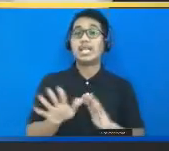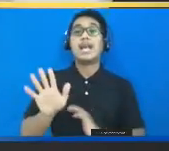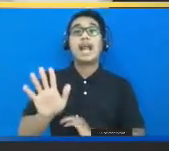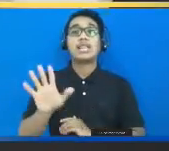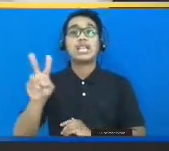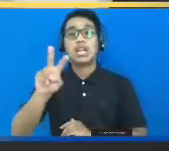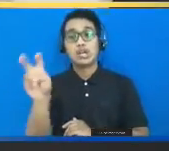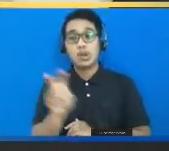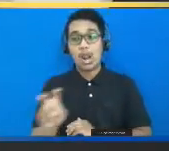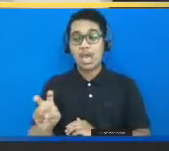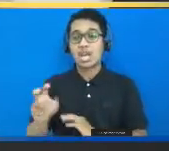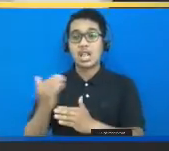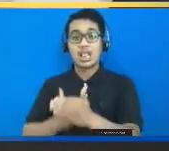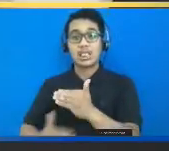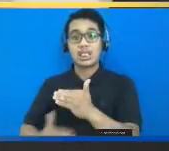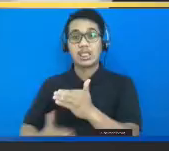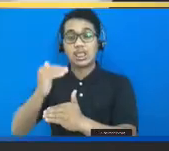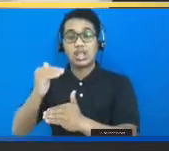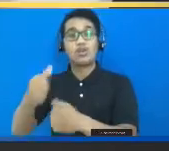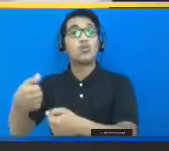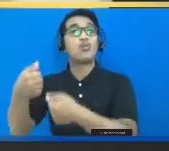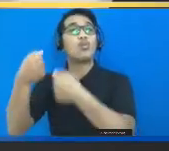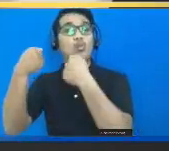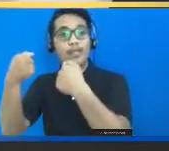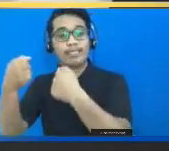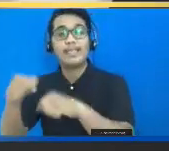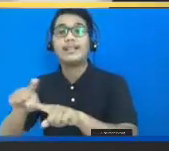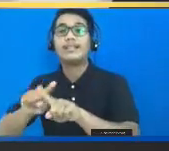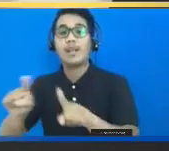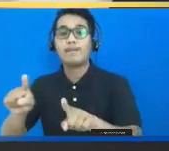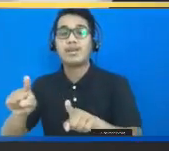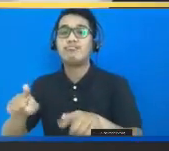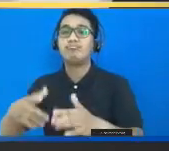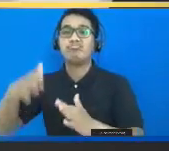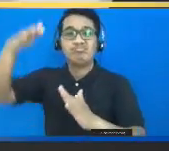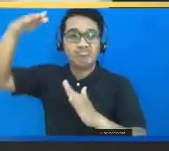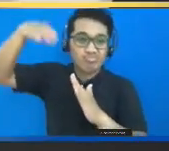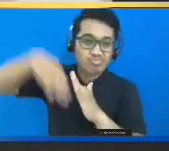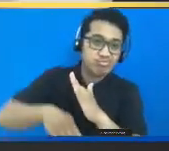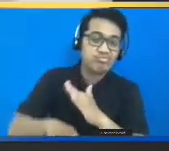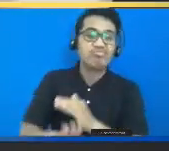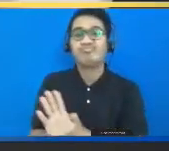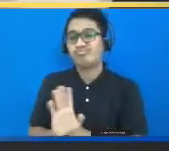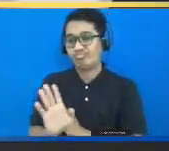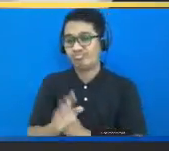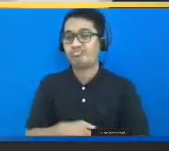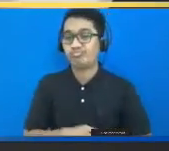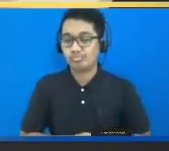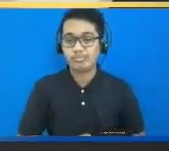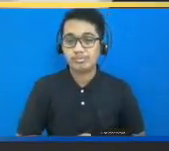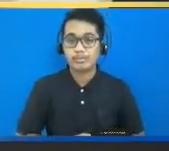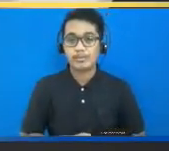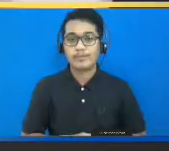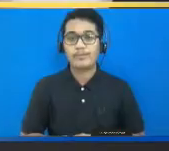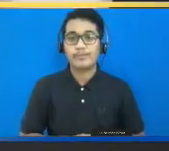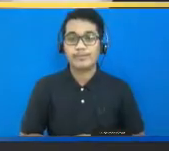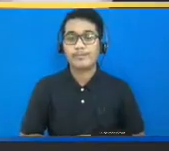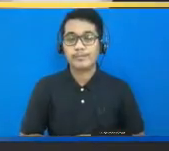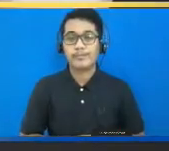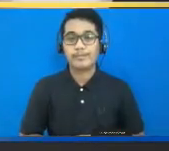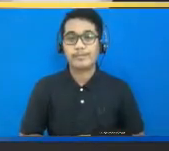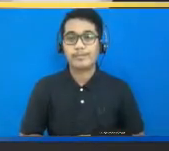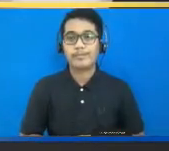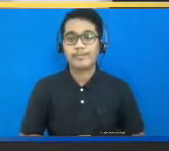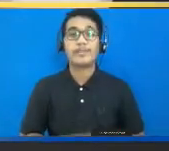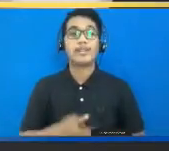menua tetapi mungkin tidak apa namanya depresiasi rupiah itu dia akan setajam yang kita alami